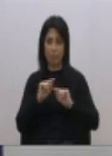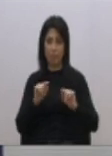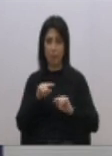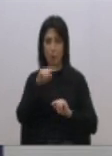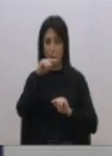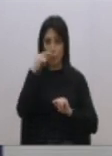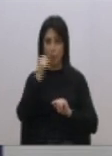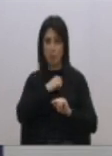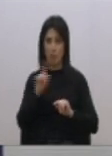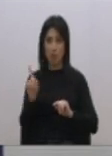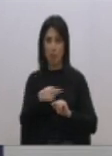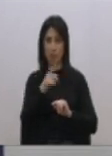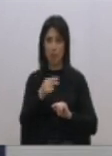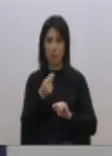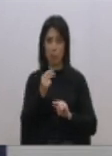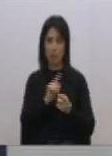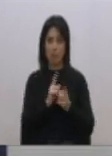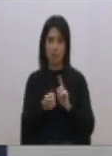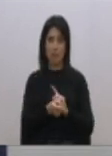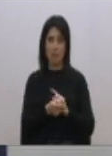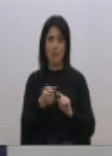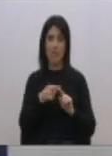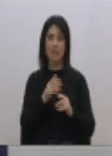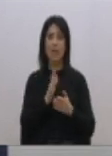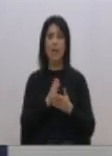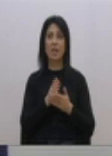ჯარში ფულის სანაცვლოდ. Ეს არის